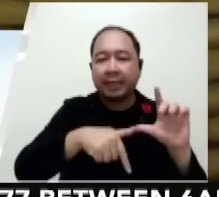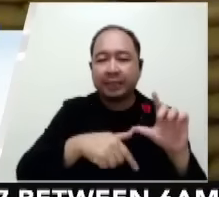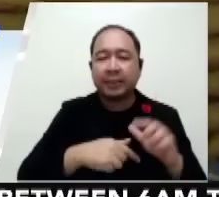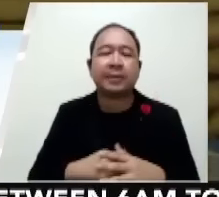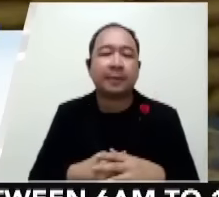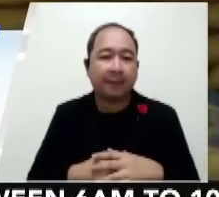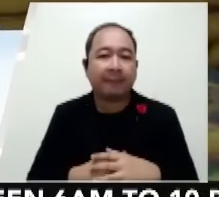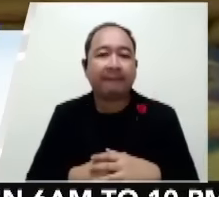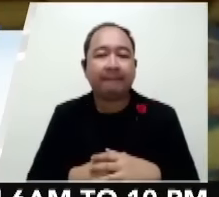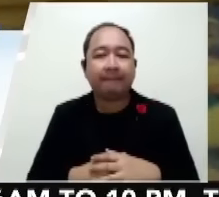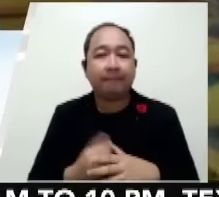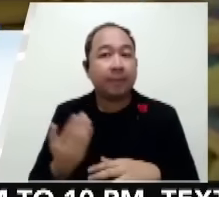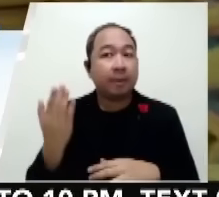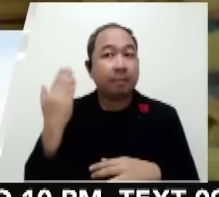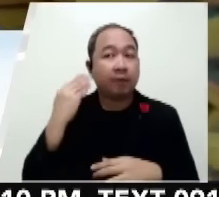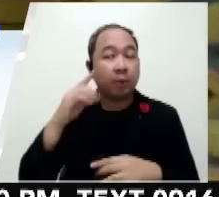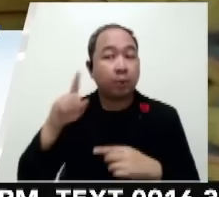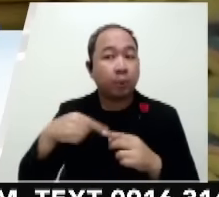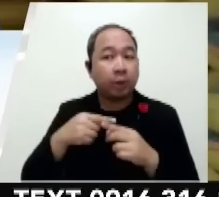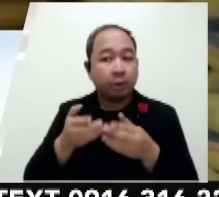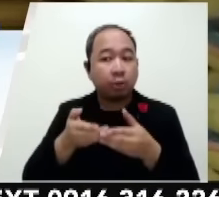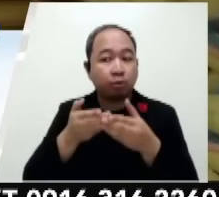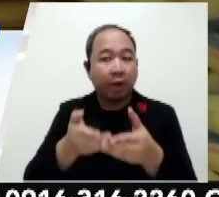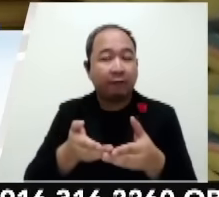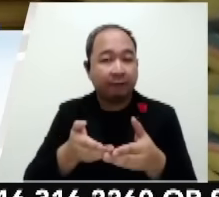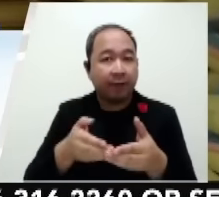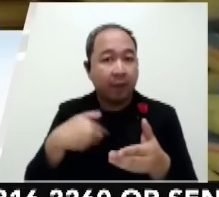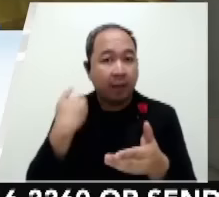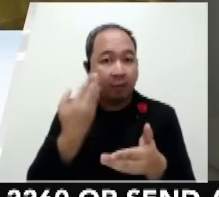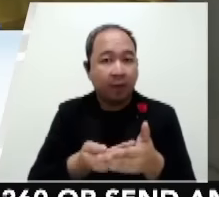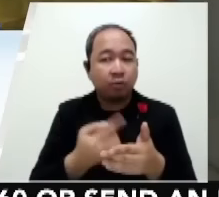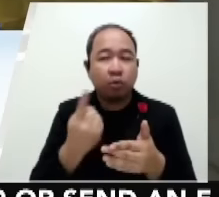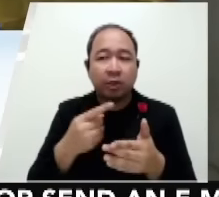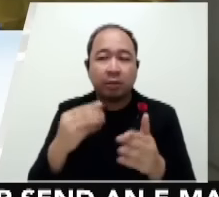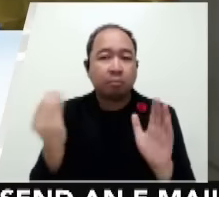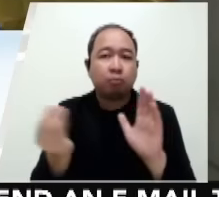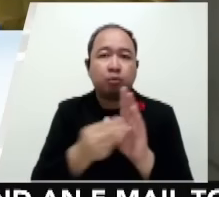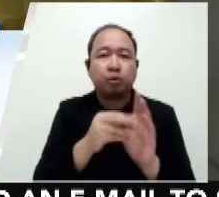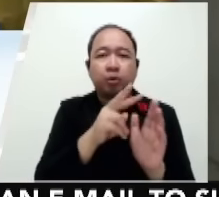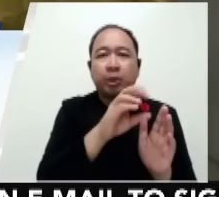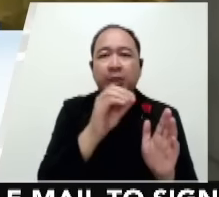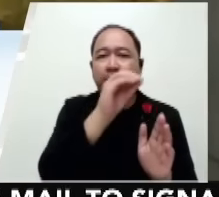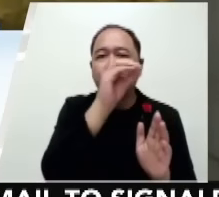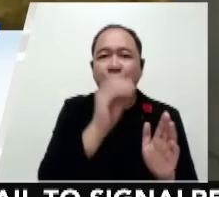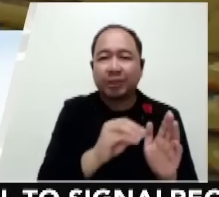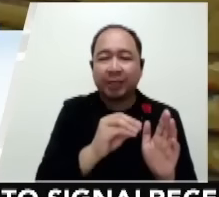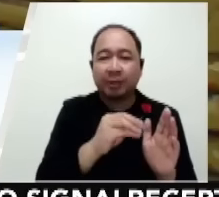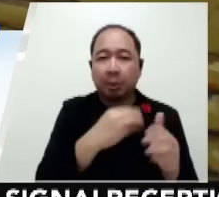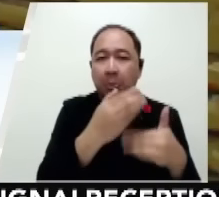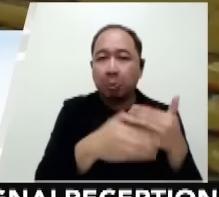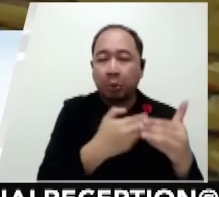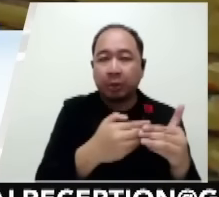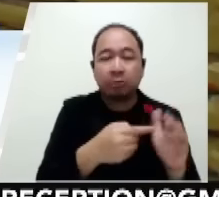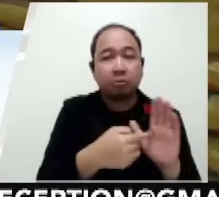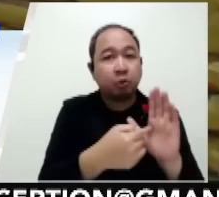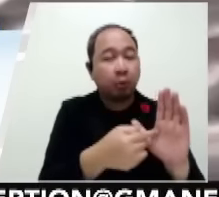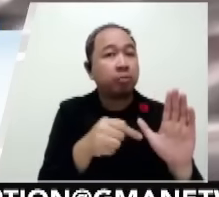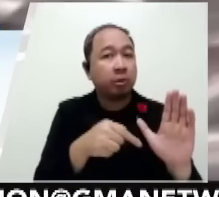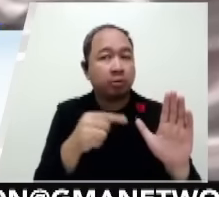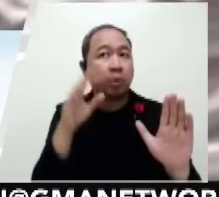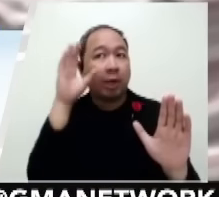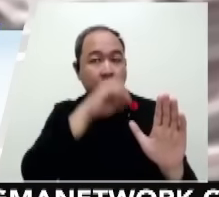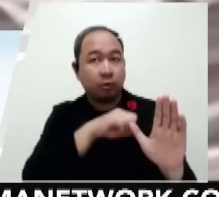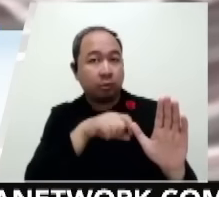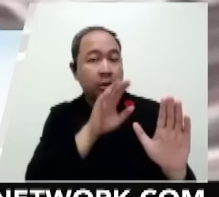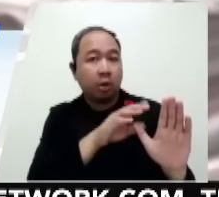yung barko, tapos 20% lang ang dineclare nila, ina-assume ng natin, ng buong Pilipinas, na 20% lang i-unload nila.